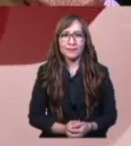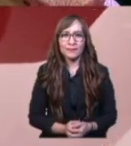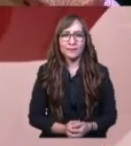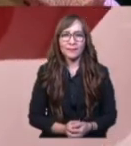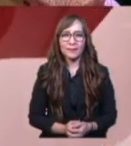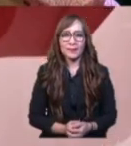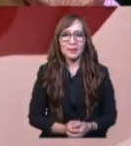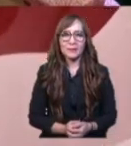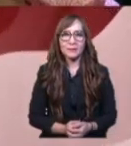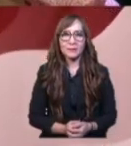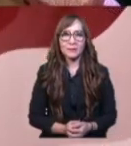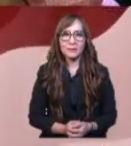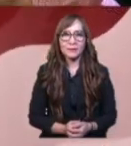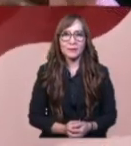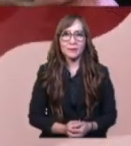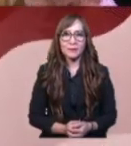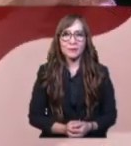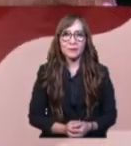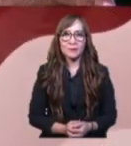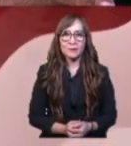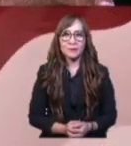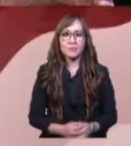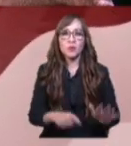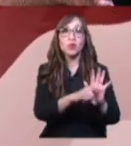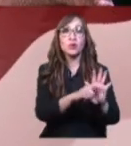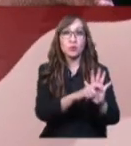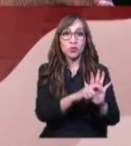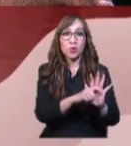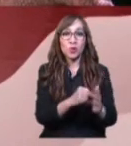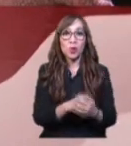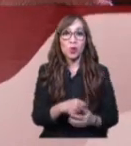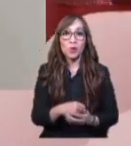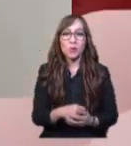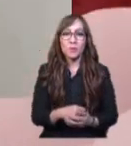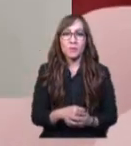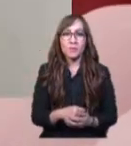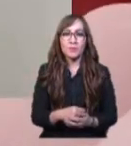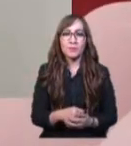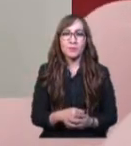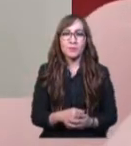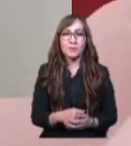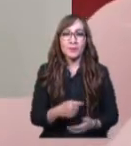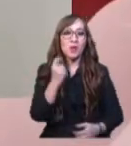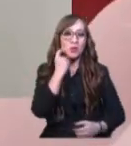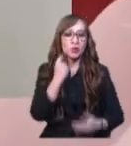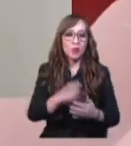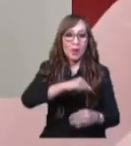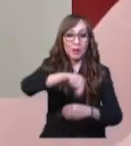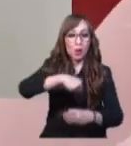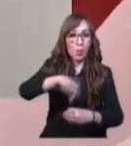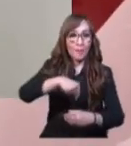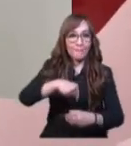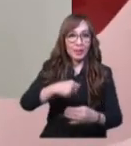Aku mungkin ambil contoh dari yang dijelasin Mas Andanu tadi ya, yang kopi literan.